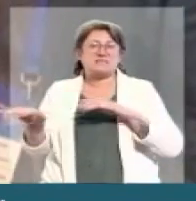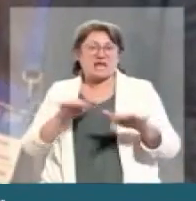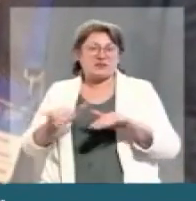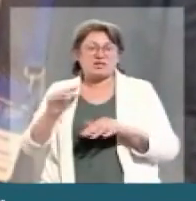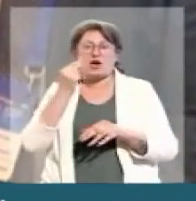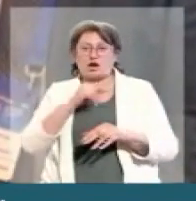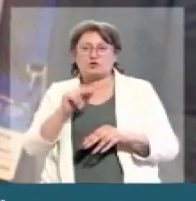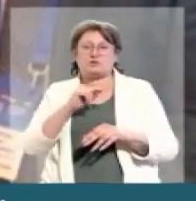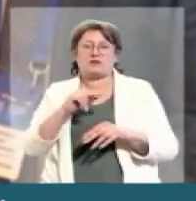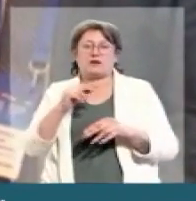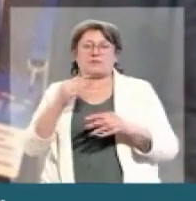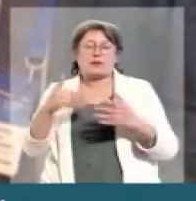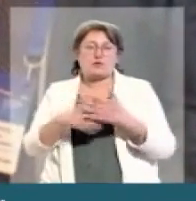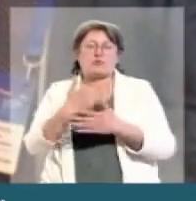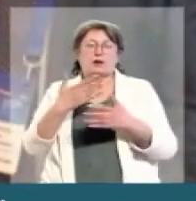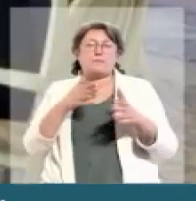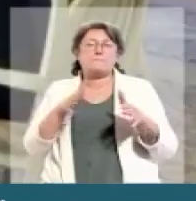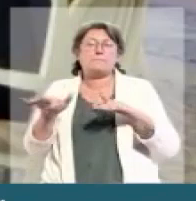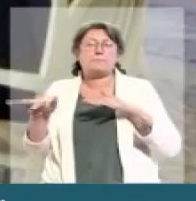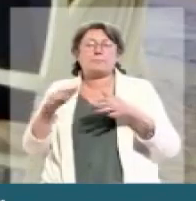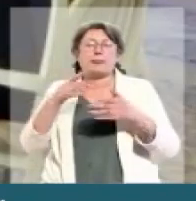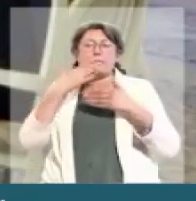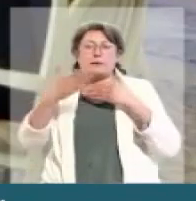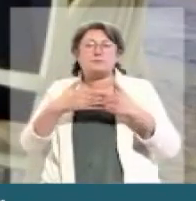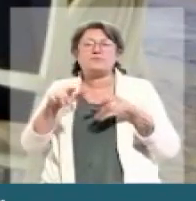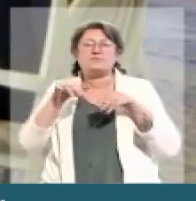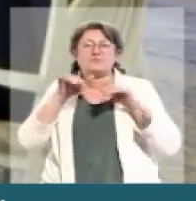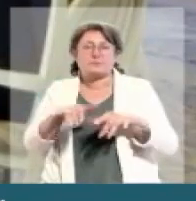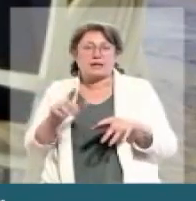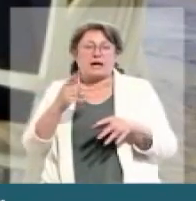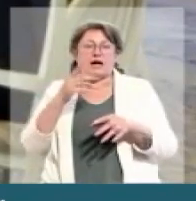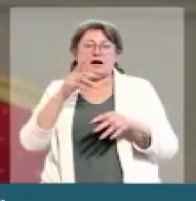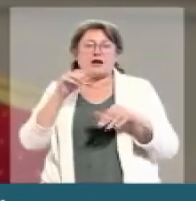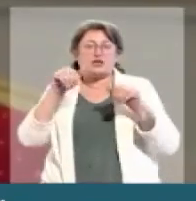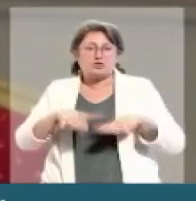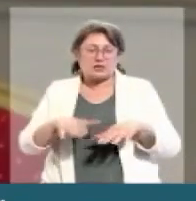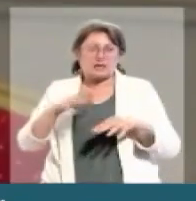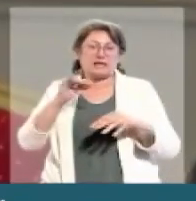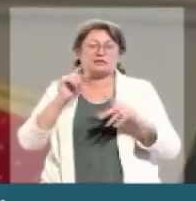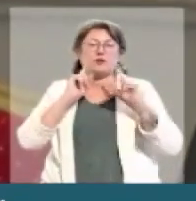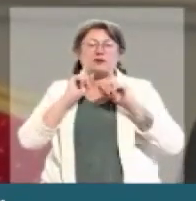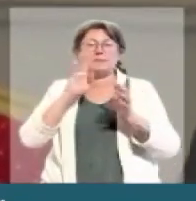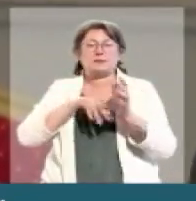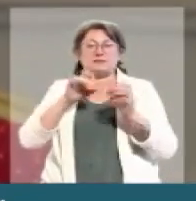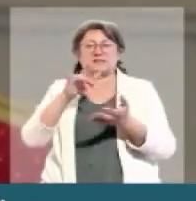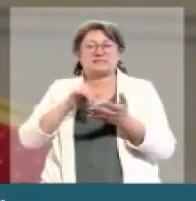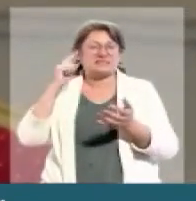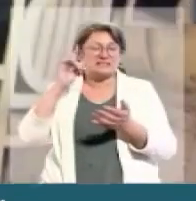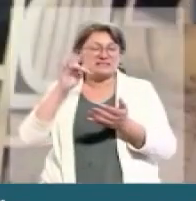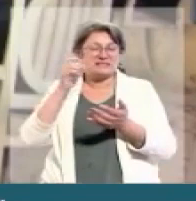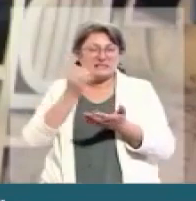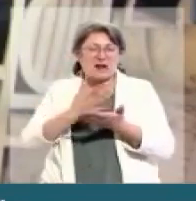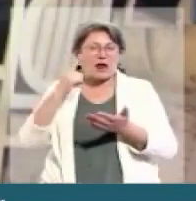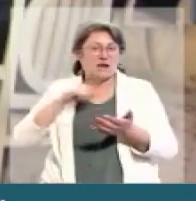и качественно новых интегрированных подходов. Президент заявил, что механизм встреч секретарей Советов безопасности стран Центральной Азии и